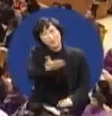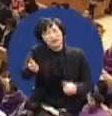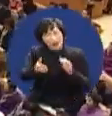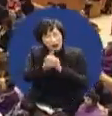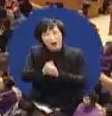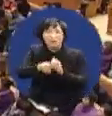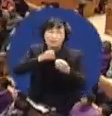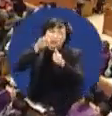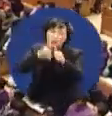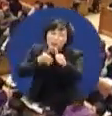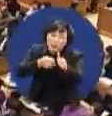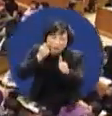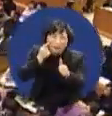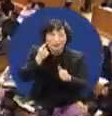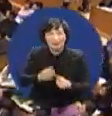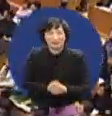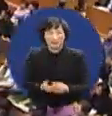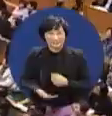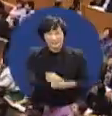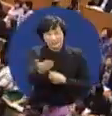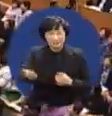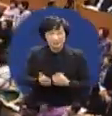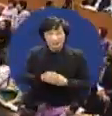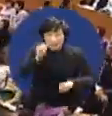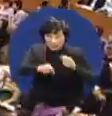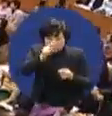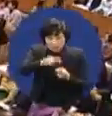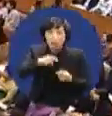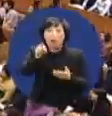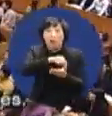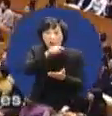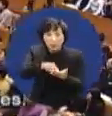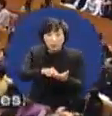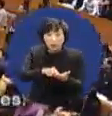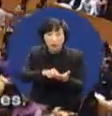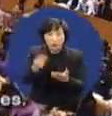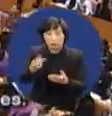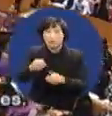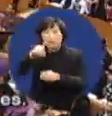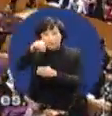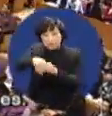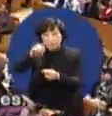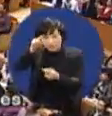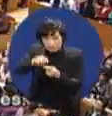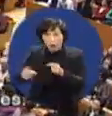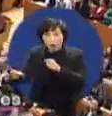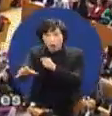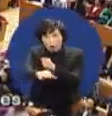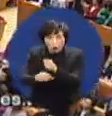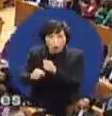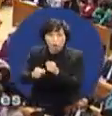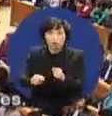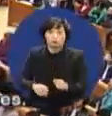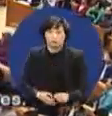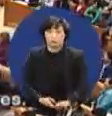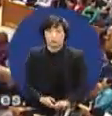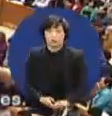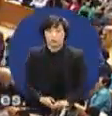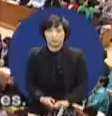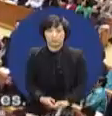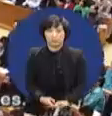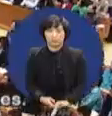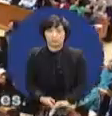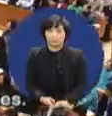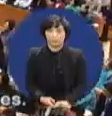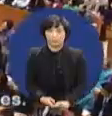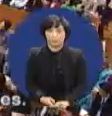좀요. 행한 대로 갚으리라. 심은 대로 거두리라.